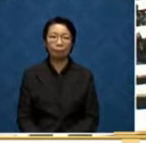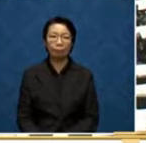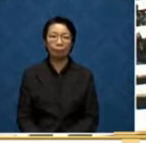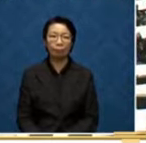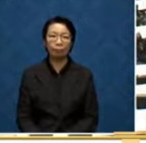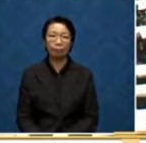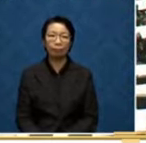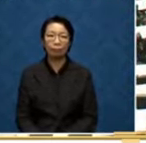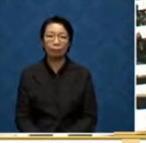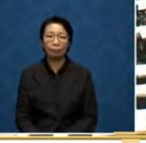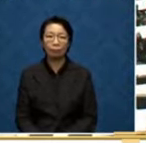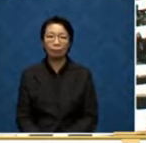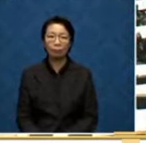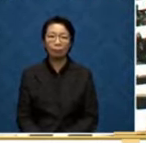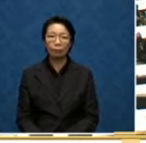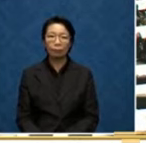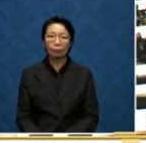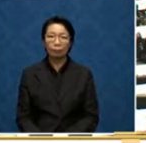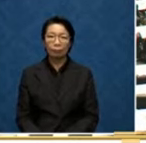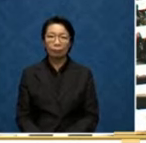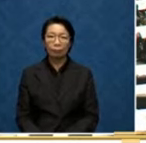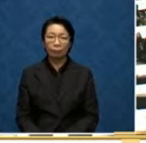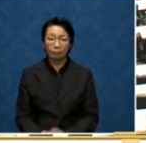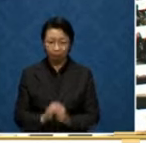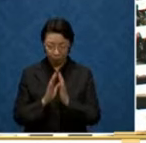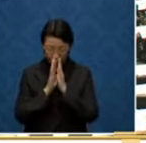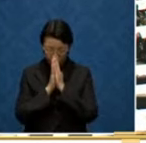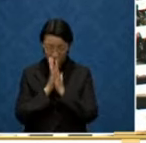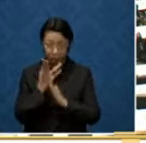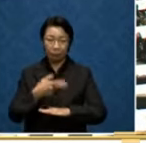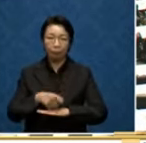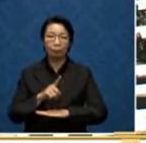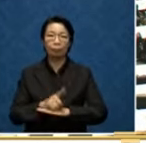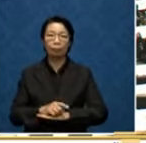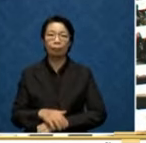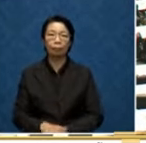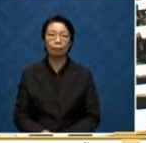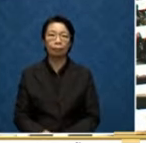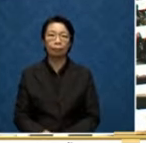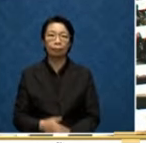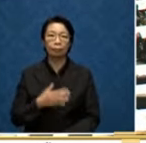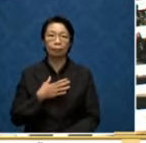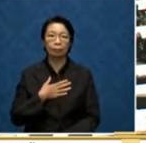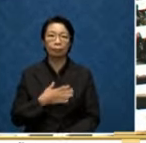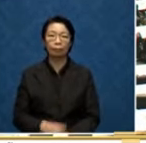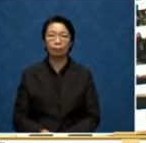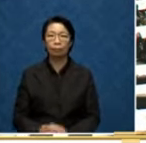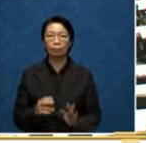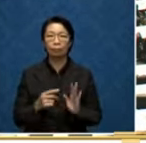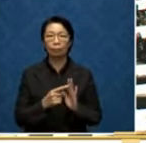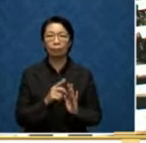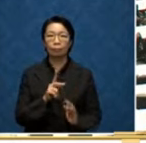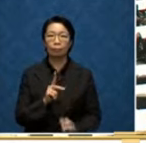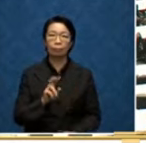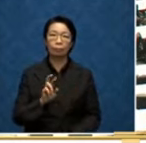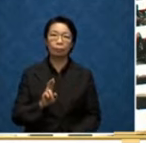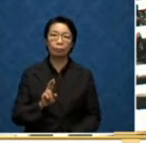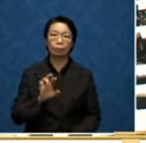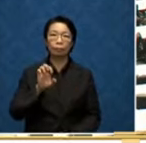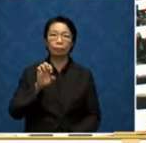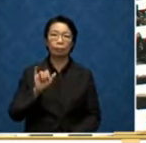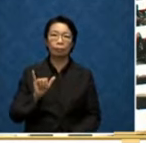เชิญครับ เรียนประธานสภาที่เคารพกระผมนายเกรียงศักดิ์ฝ้ายศรีงามส